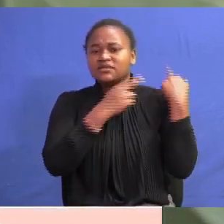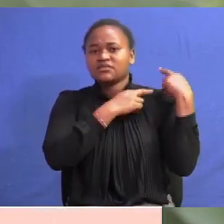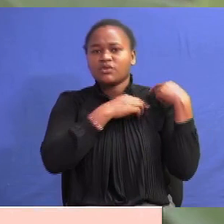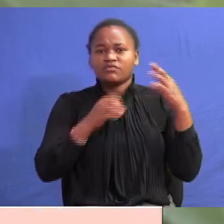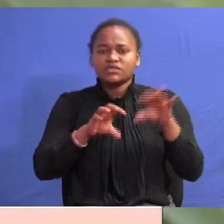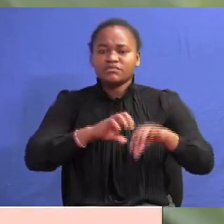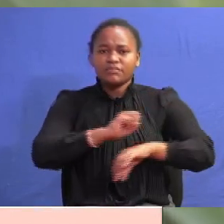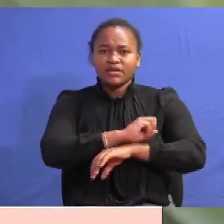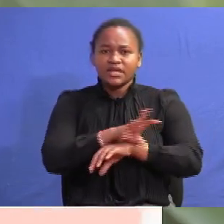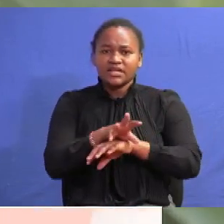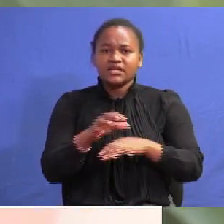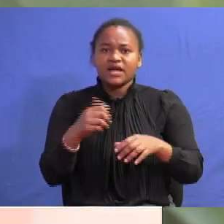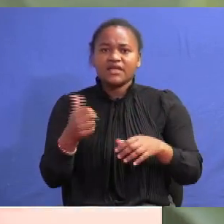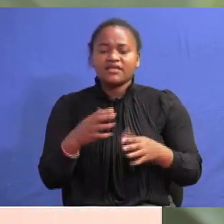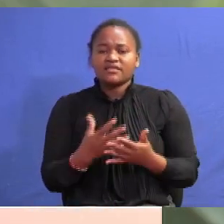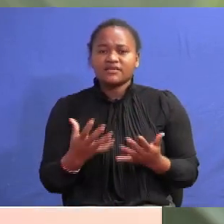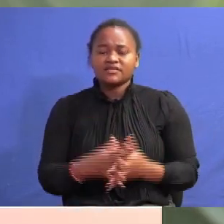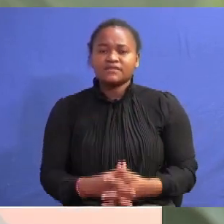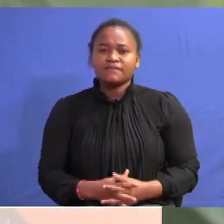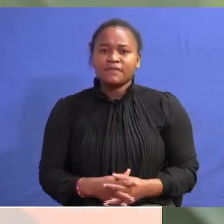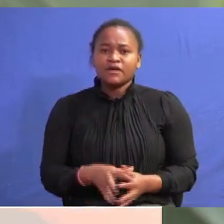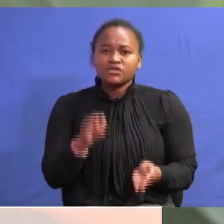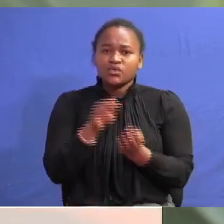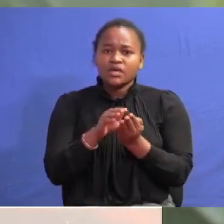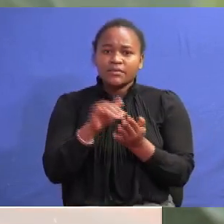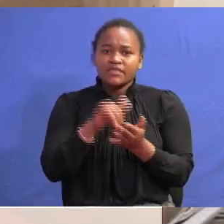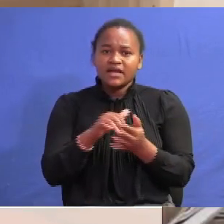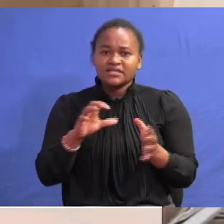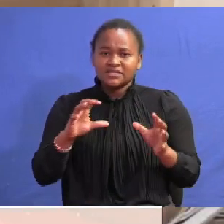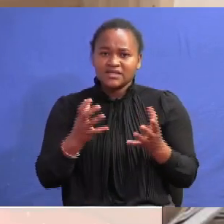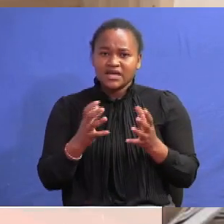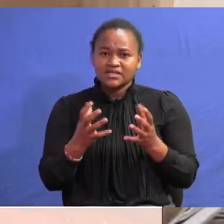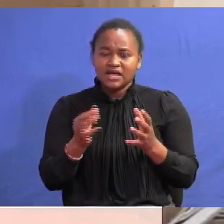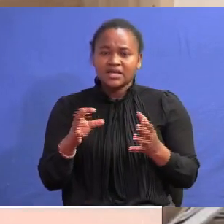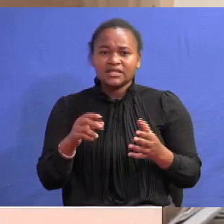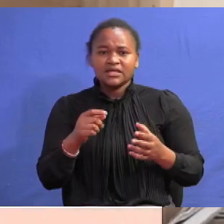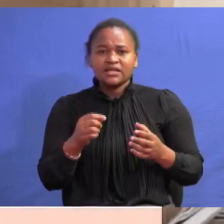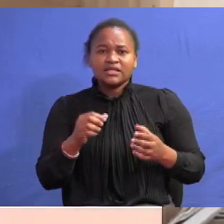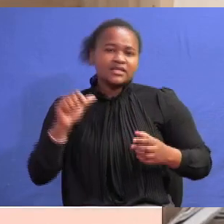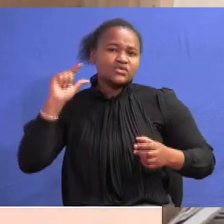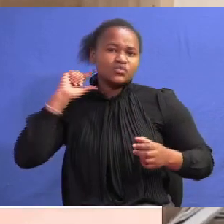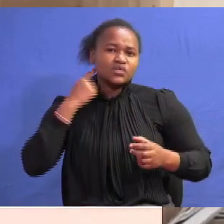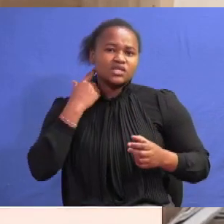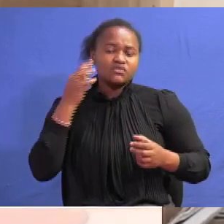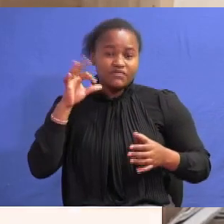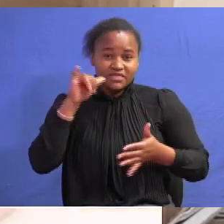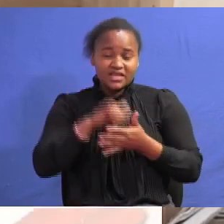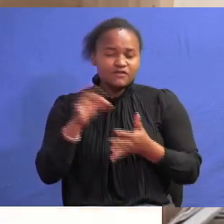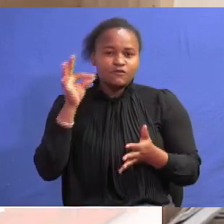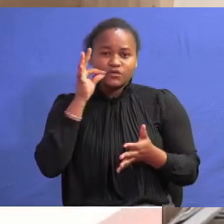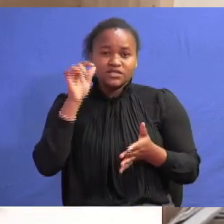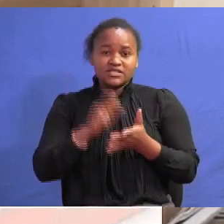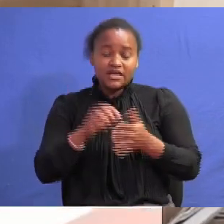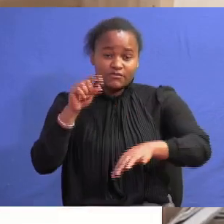kusambaza mbegu miongoni mwa mimea. For you to maintain the size, texture na utamu wa Hass avocado, wakati wa